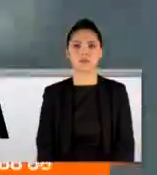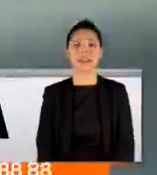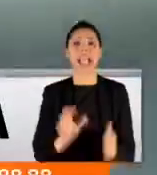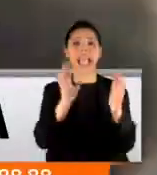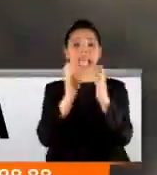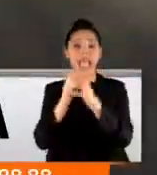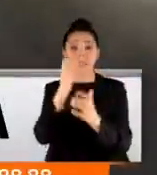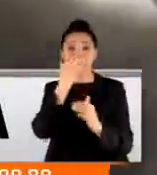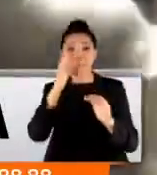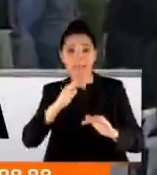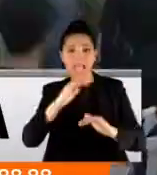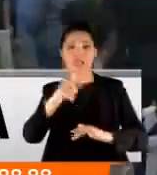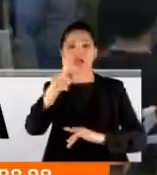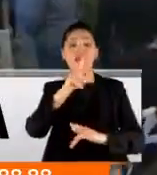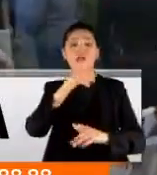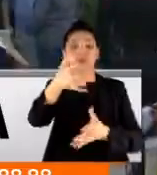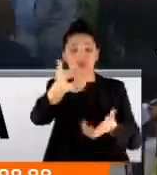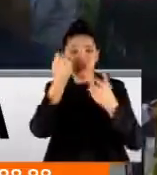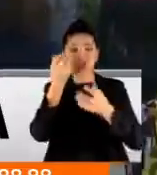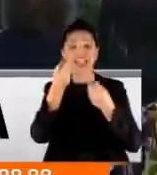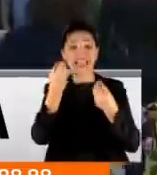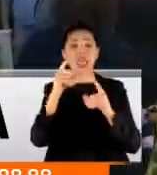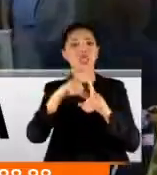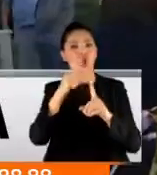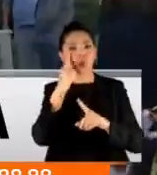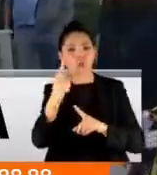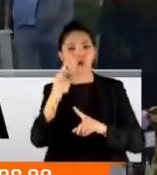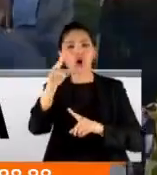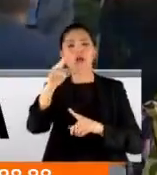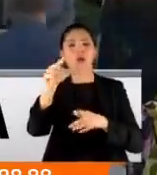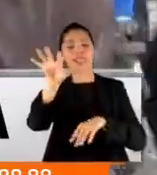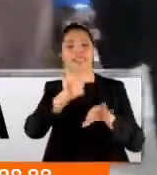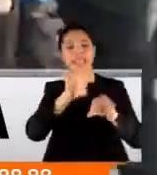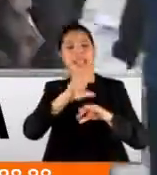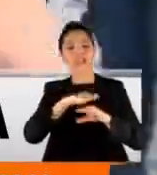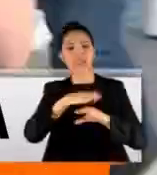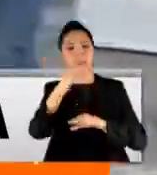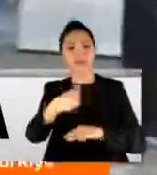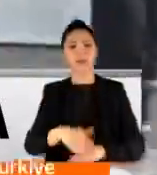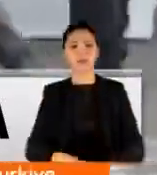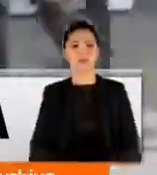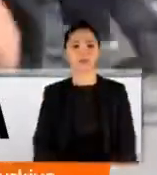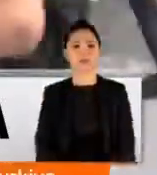Ekipler tetikte bekliyordu. Çıkarılanlardan iyi durumda olanlara böyle müdahale edildi.